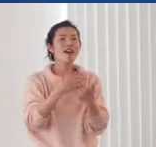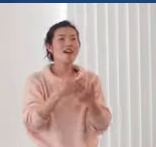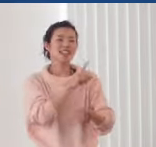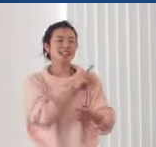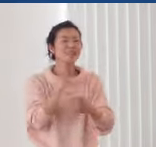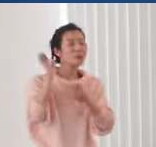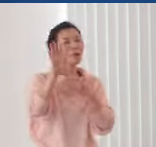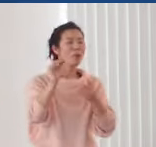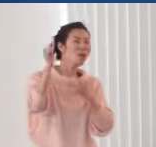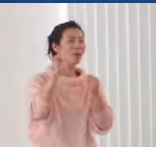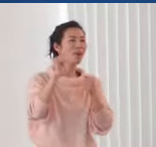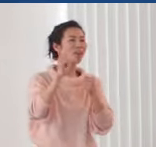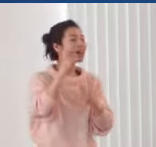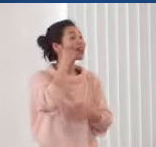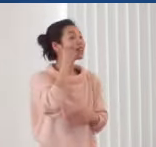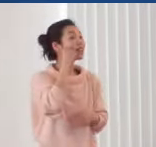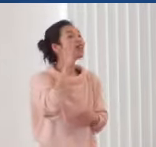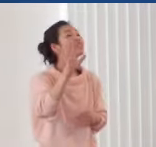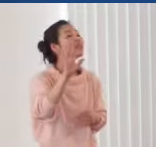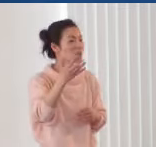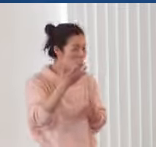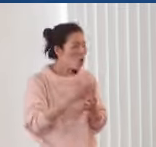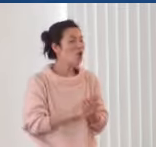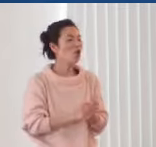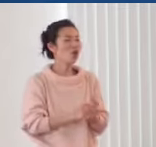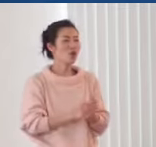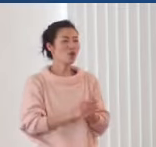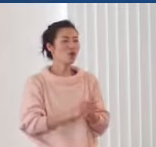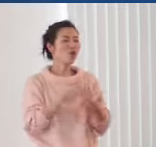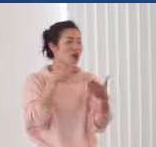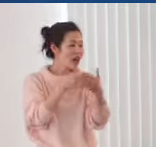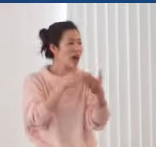は限界があるというかね、